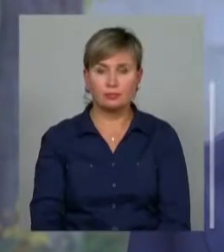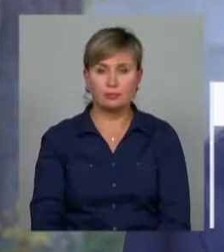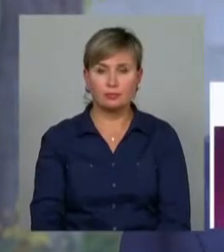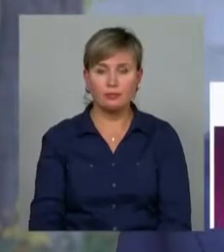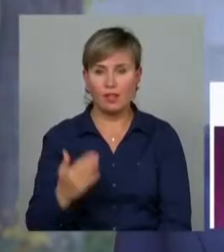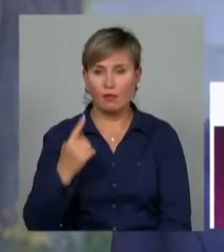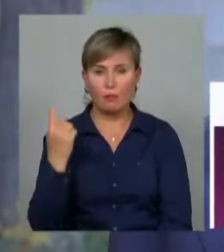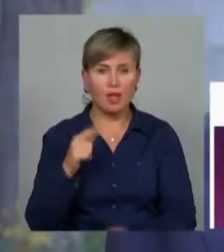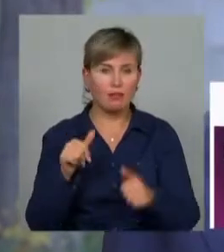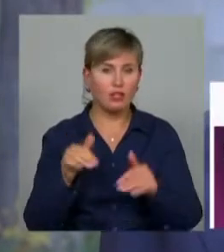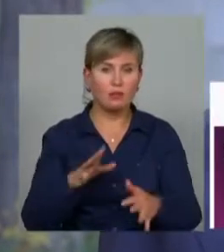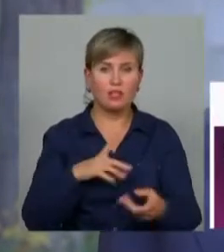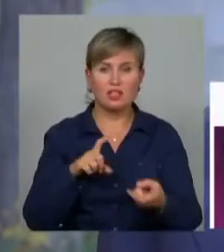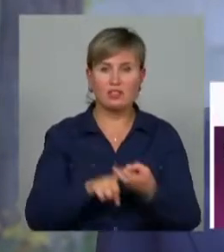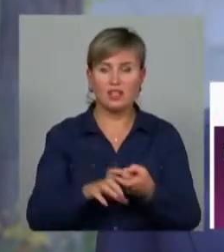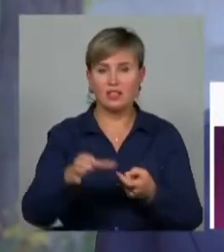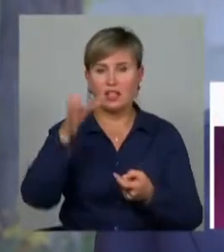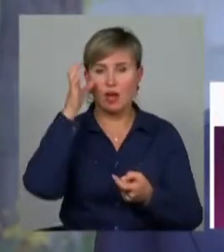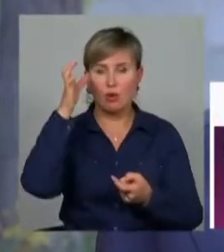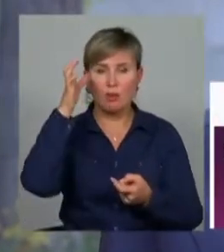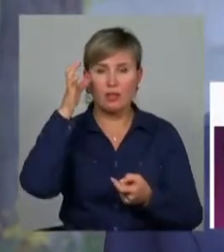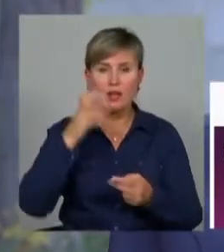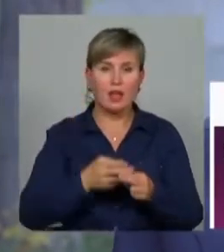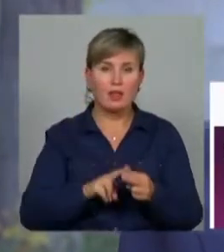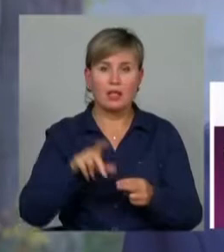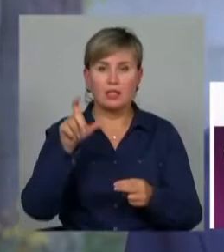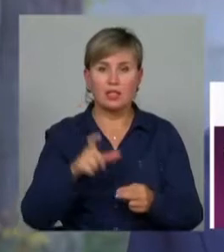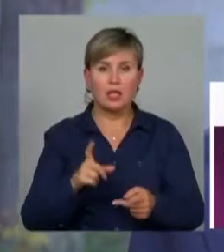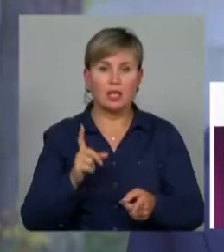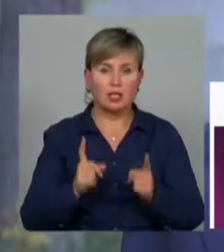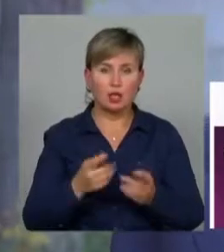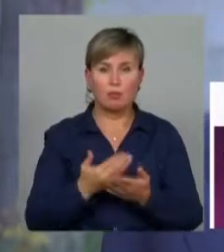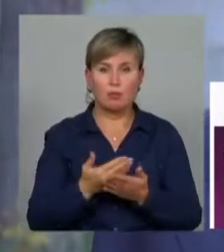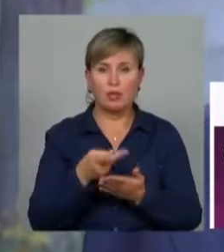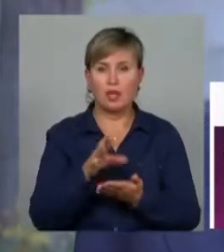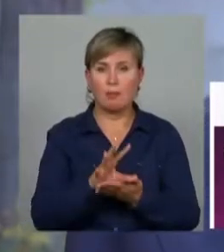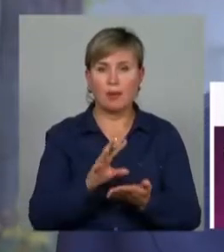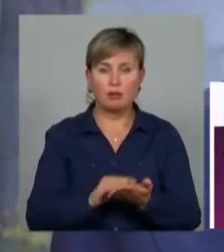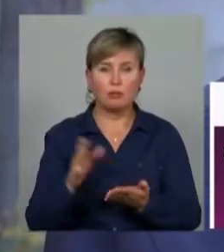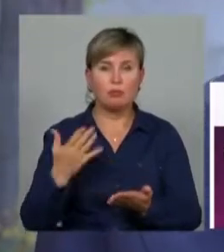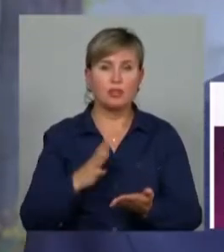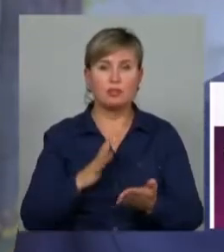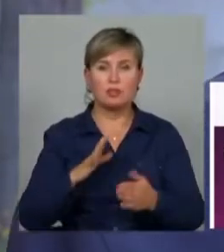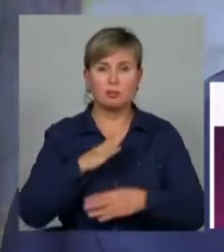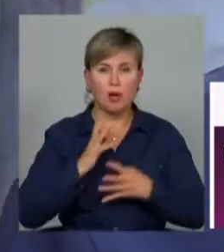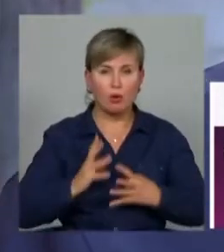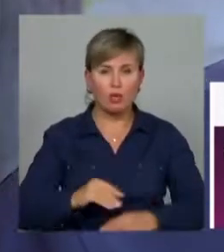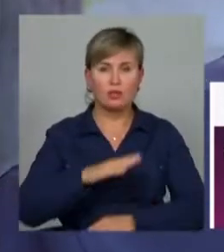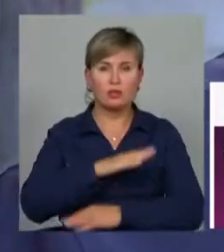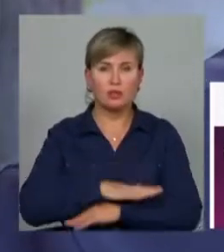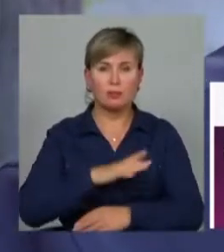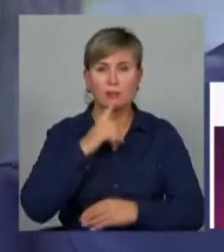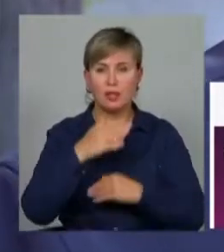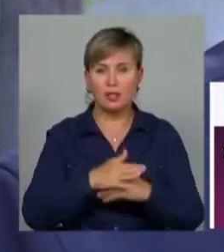Его первые решения были связаны с наукой и образованием. Этот человек – настоящий пример для подражания. Он был спокойным, дисциплинирован, был близок к